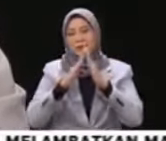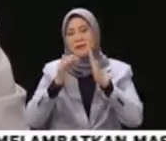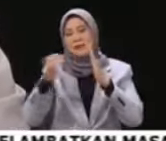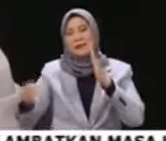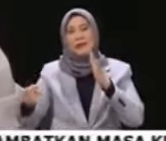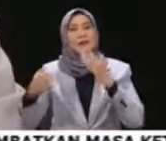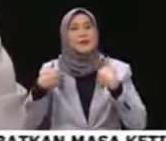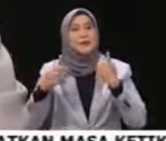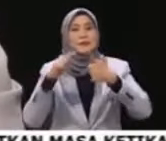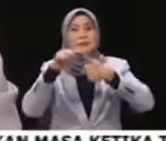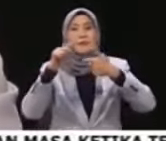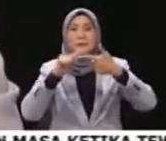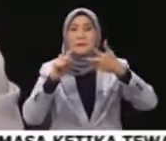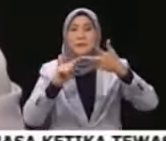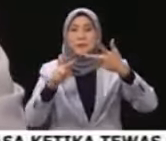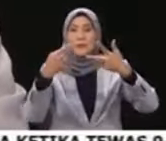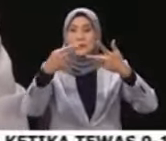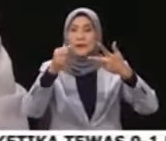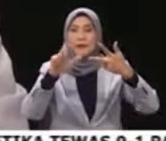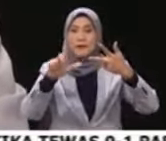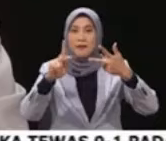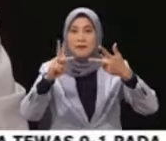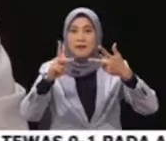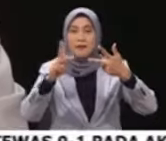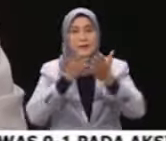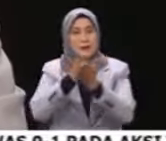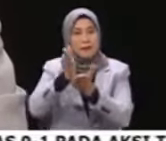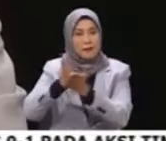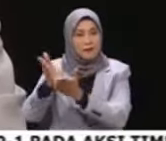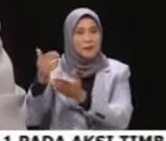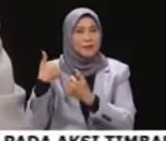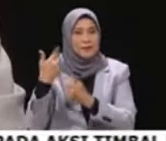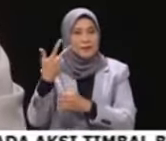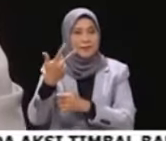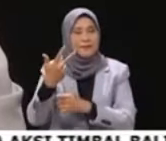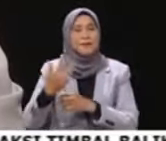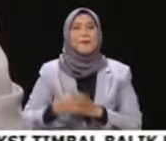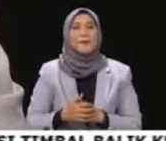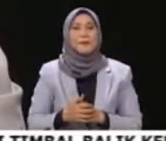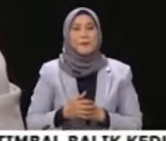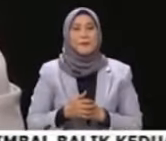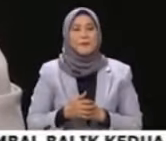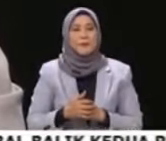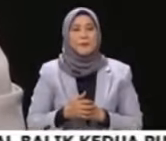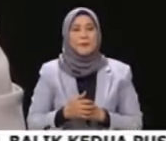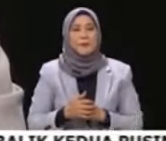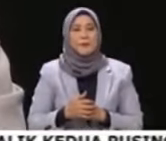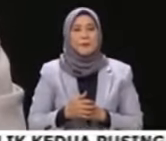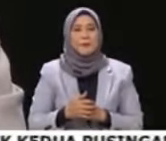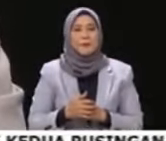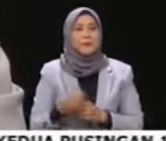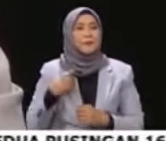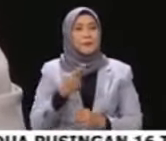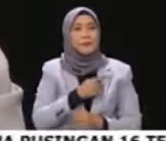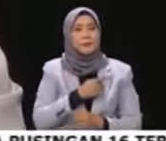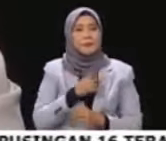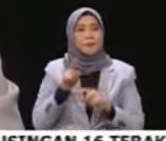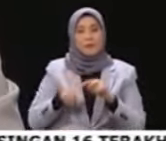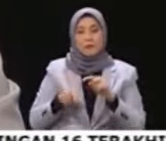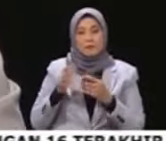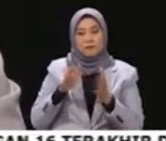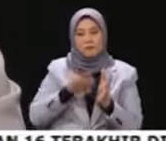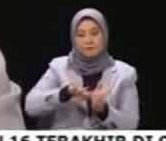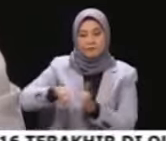Tiga hak. Jadi sebab itu dalam konteks seperti ini, kita tidak boleh untuk nak meletakkan dia itu sebagai